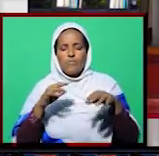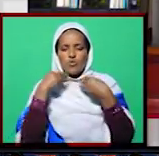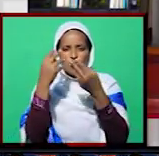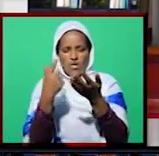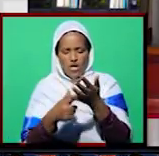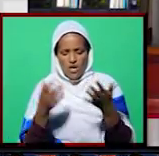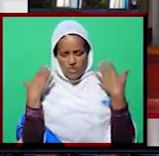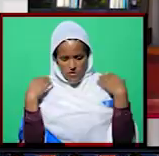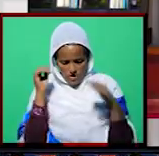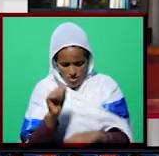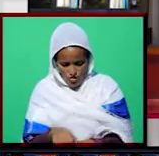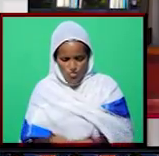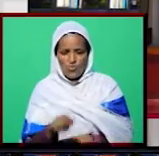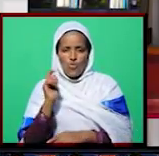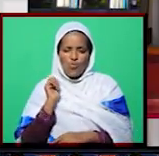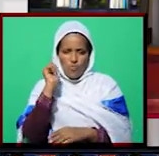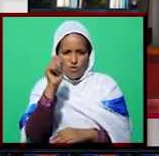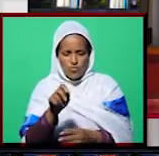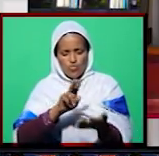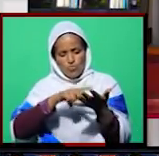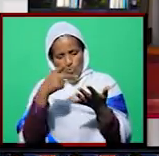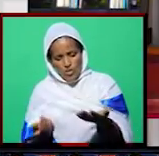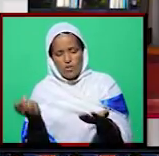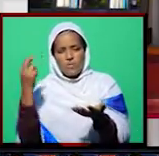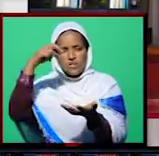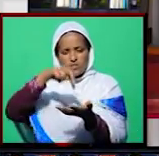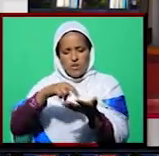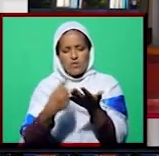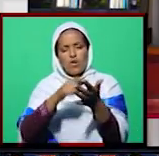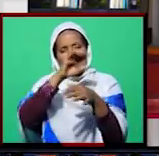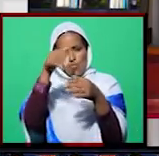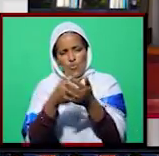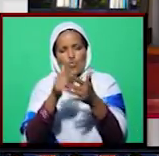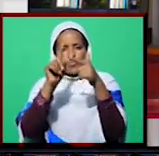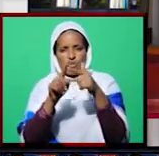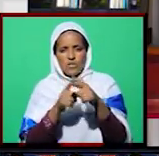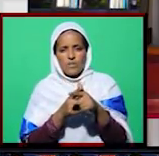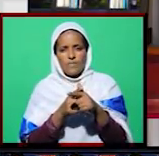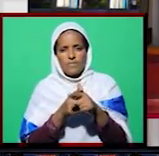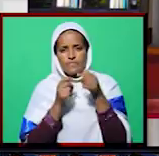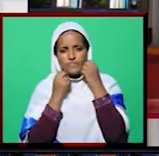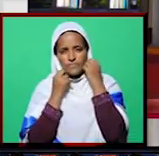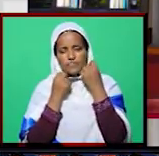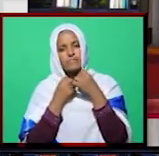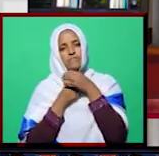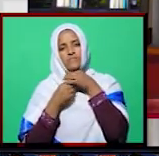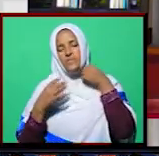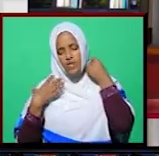የሰውነት መስዋዕት ተብሎ የሚጠራ ነው። ይሄ ደግሞ ስግደቱ፣ ቁመቱ፣ መውደቅ መነሳቱ፣ ይሄ ሁሉ እንግዲህ